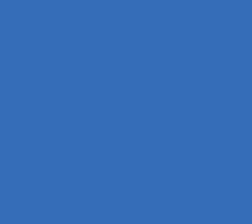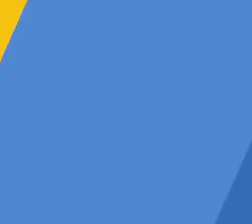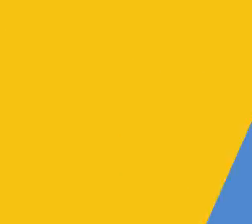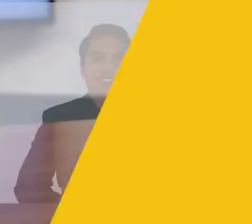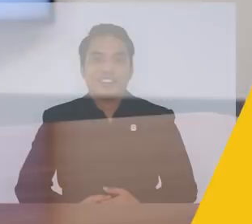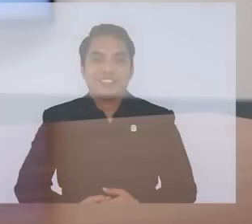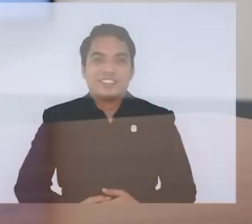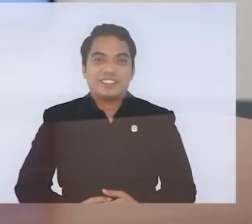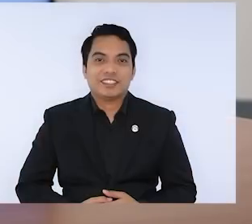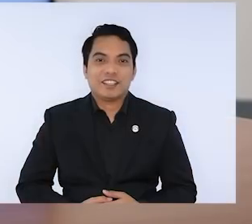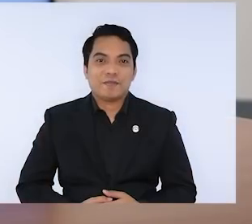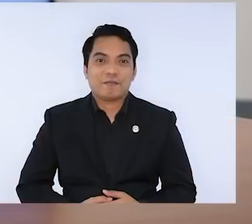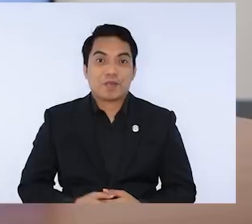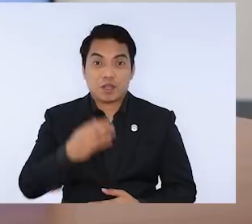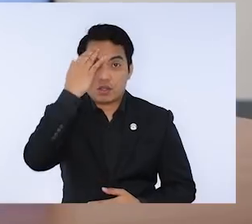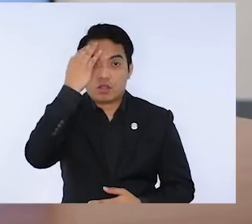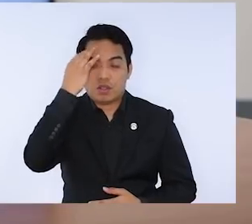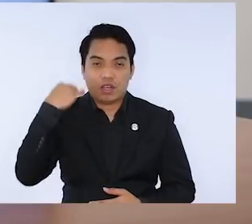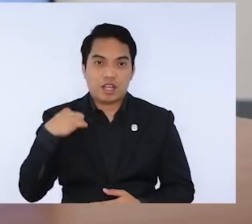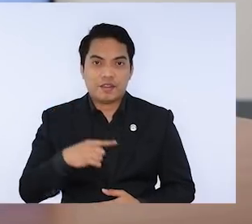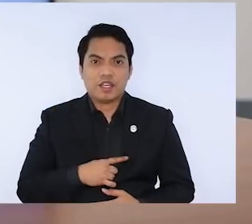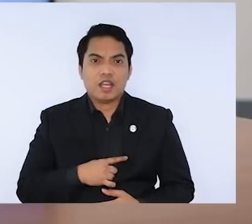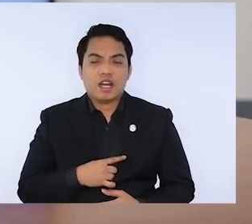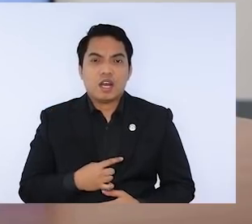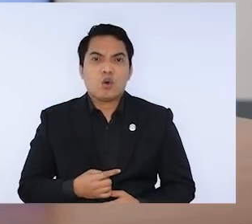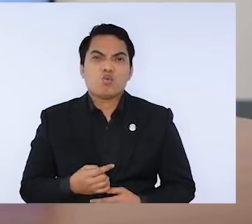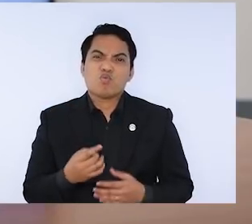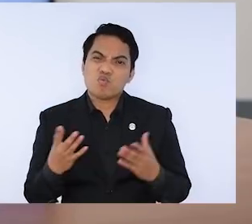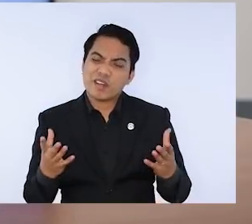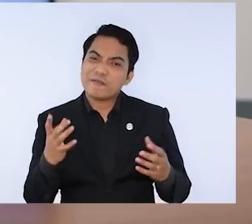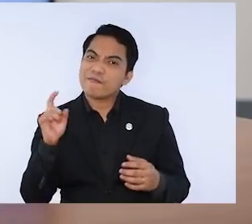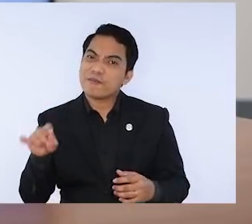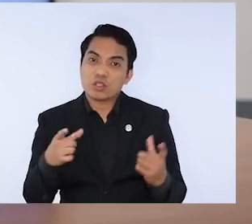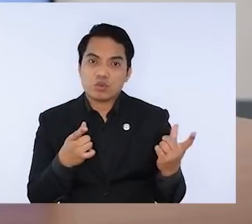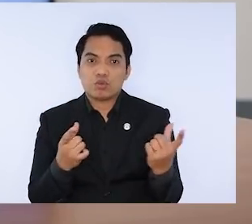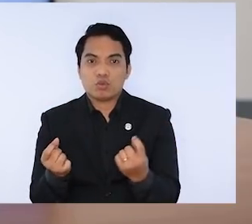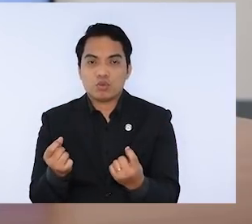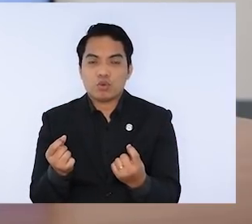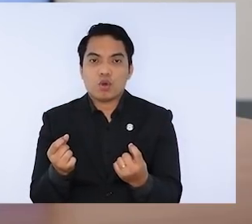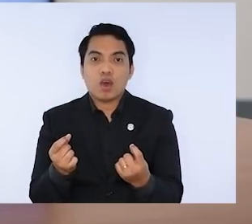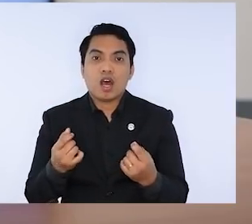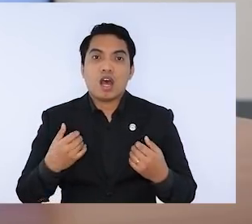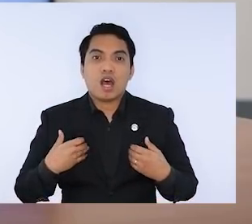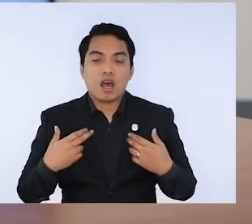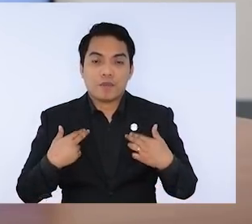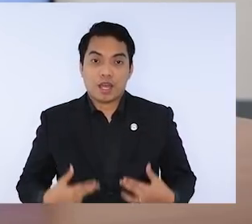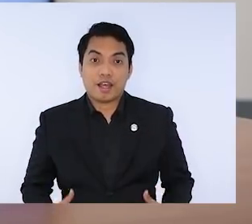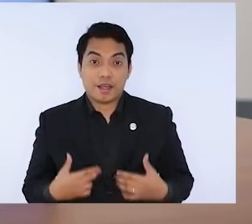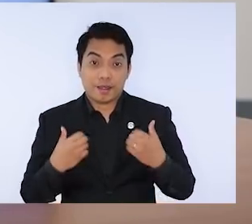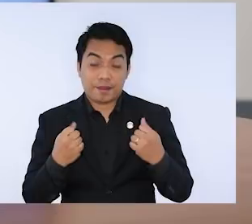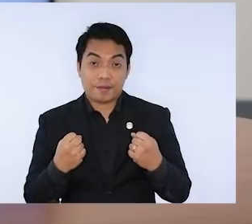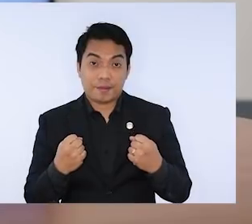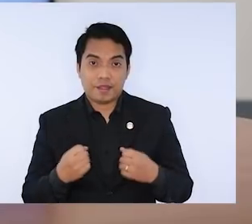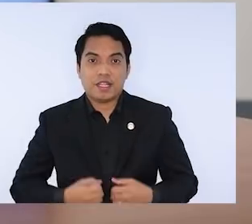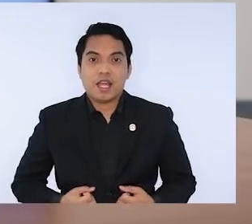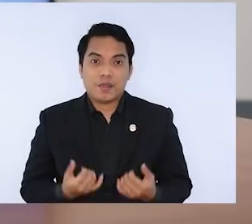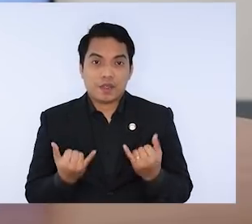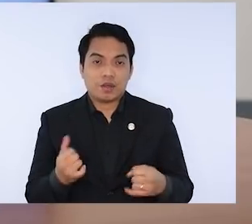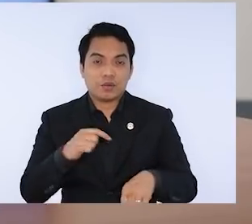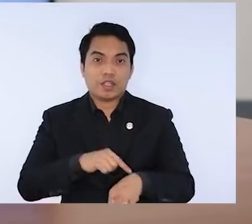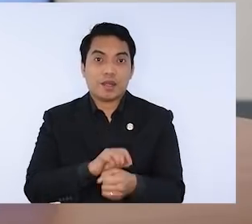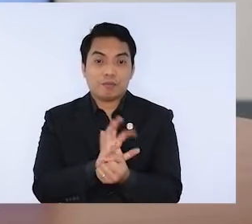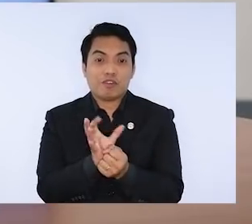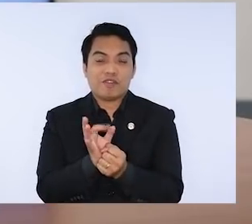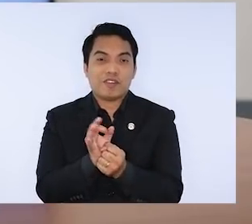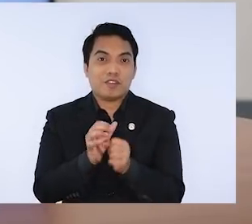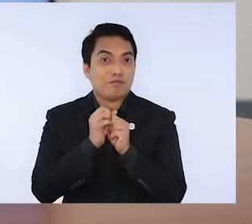Network. Alamin naman natin kung ano ang mga dapat gawin upang magkaroon ng healthy lifestyle sa panahong ito ng